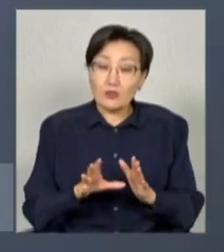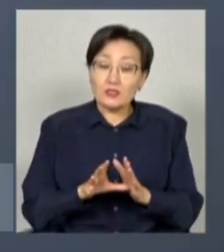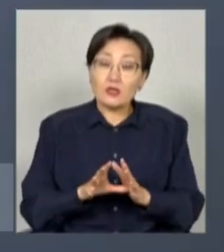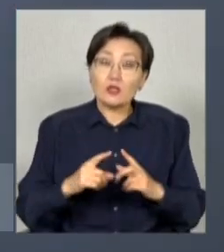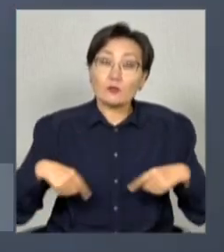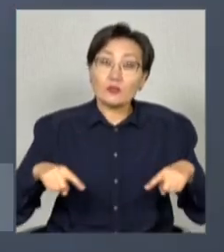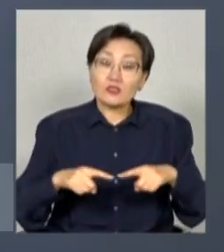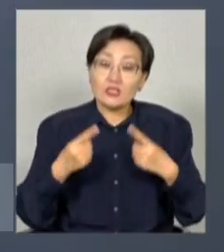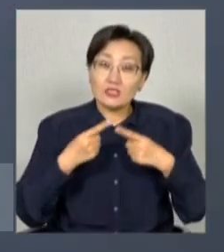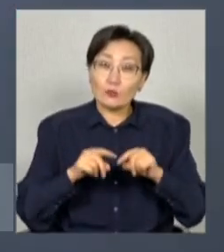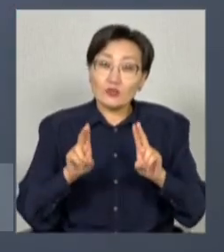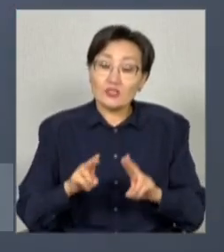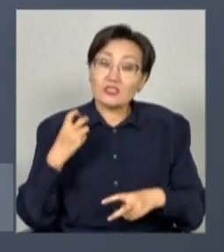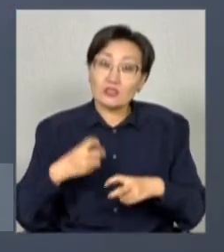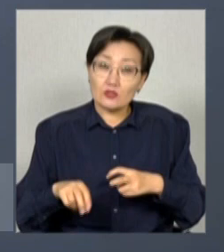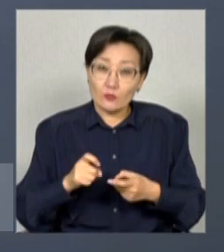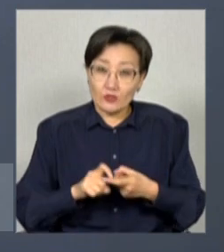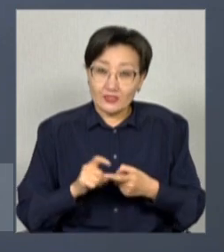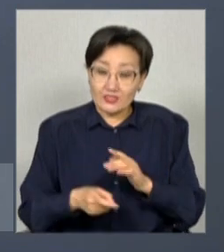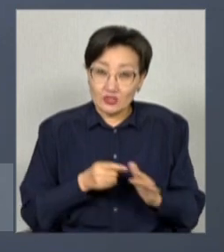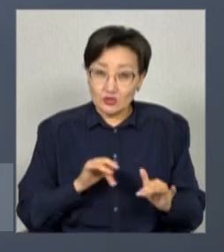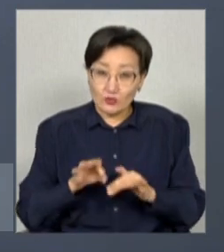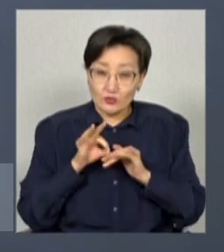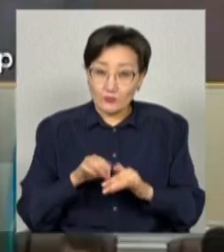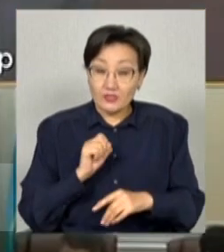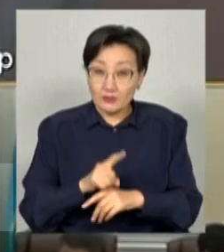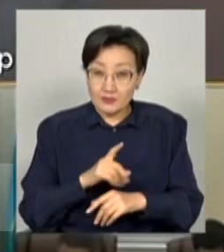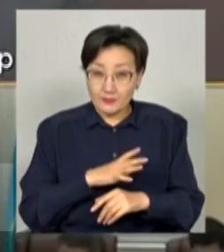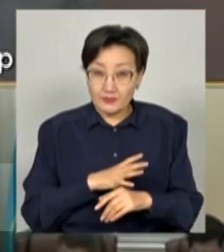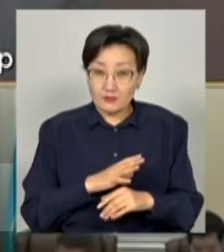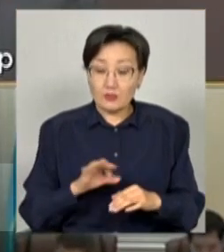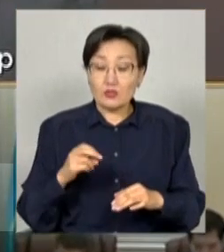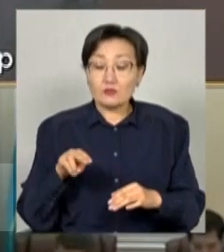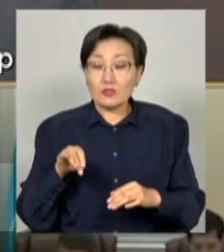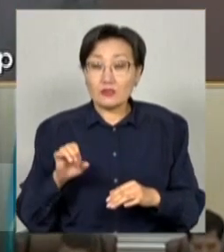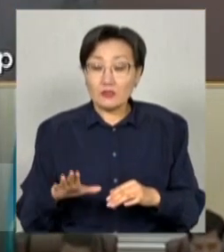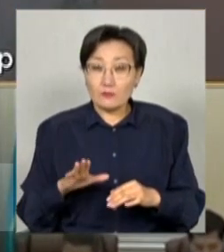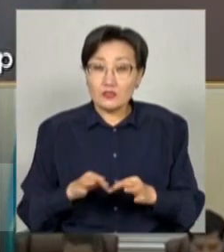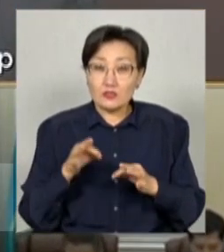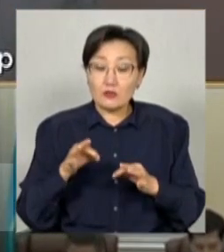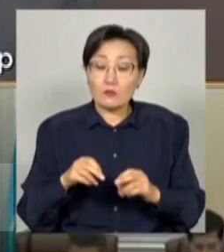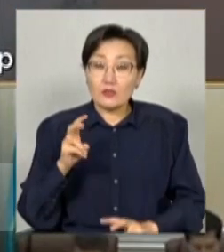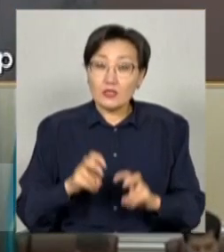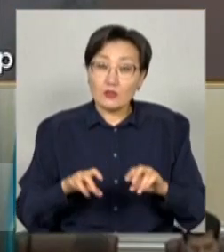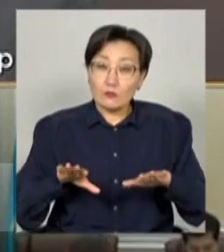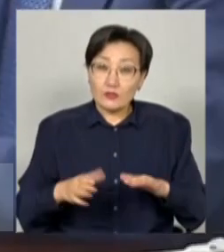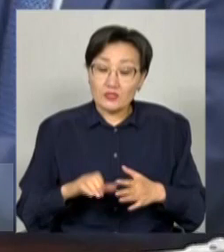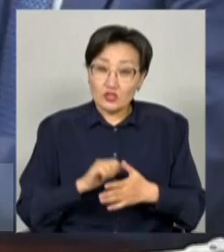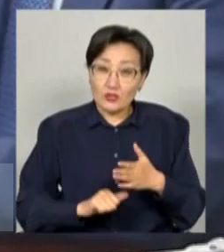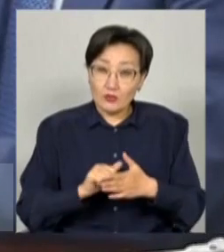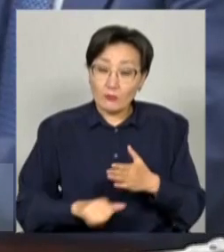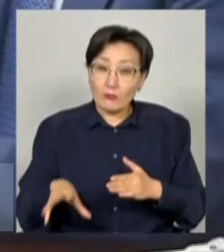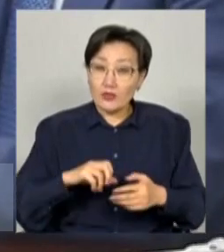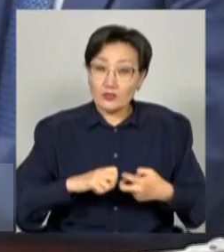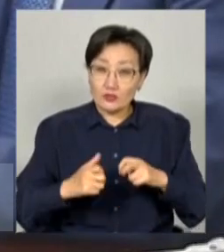мекемесіндегі технологиялық ережелерді бұзуға қатысты тексеру жүргізуге тапсырма берді. Әлихан Смайлов өндірістегі оқиғаға себеп болған барлық